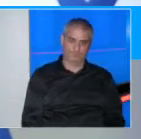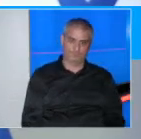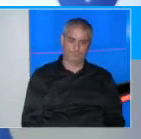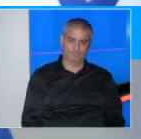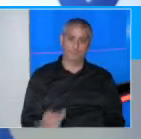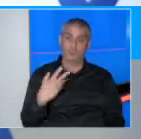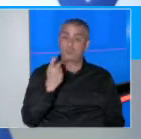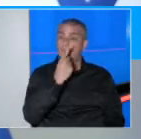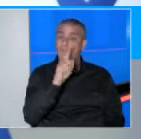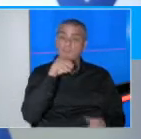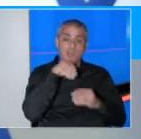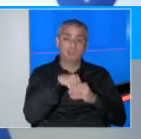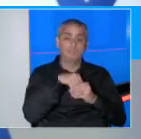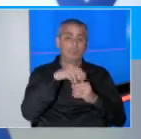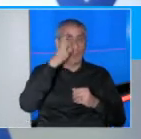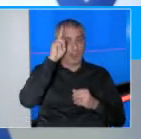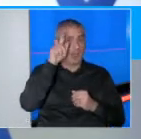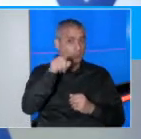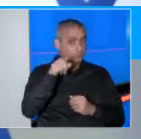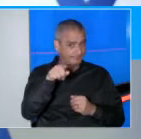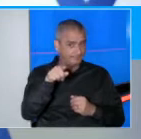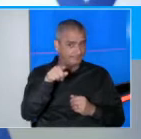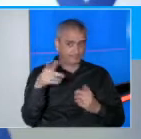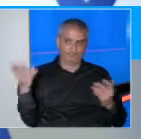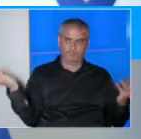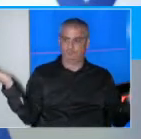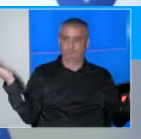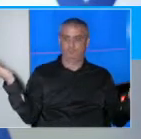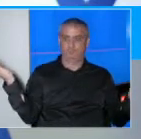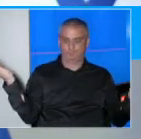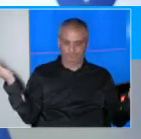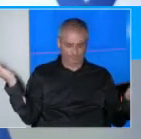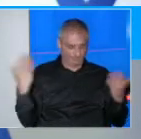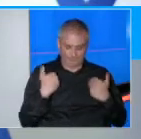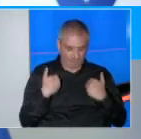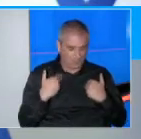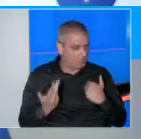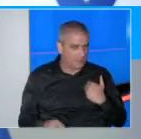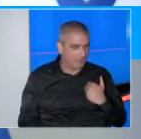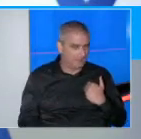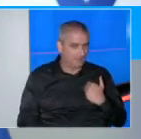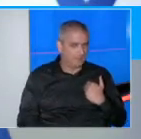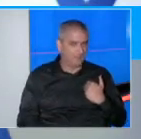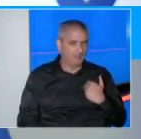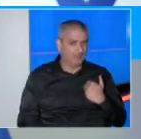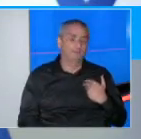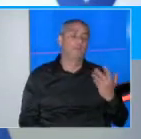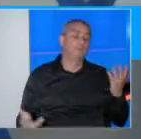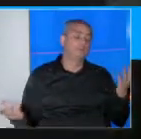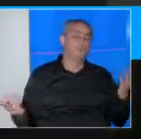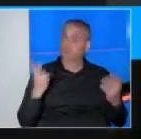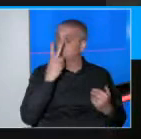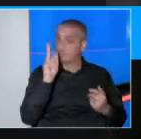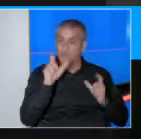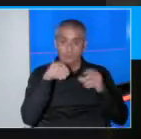מעל למיליון הצביעו מחל, כן. הצביעו נתניהו, אוקיי? עכשיו, מה אנחנו? הם קוראים הרי לממשלת ליכוד,